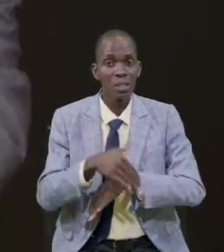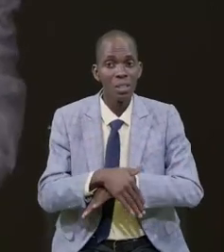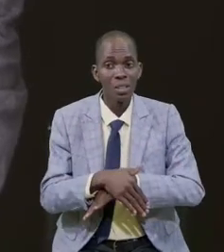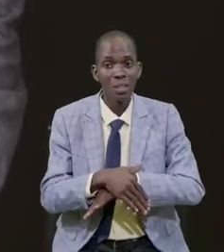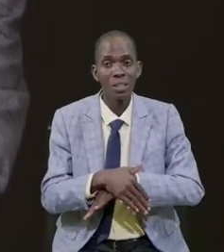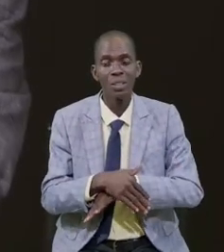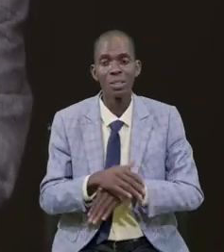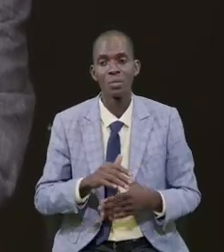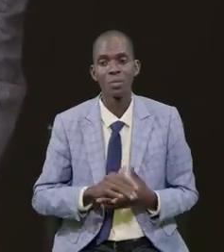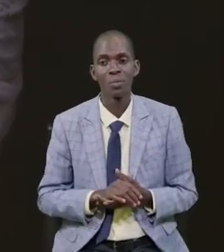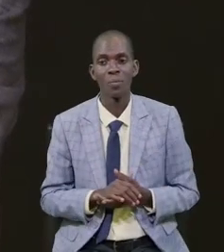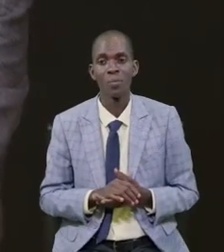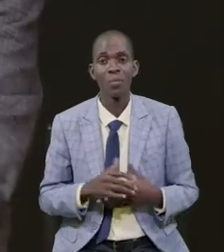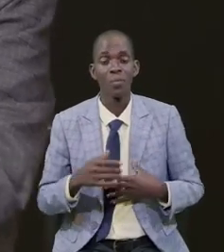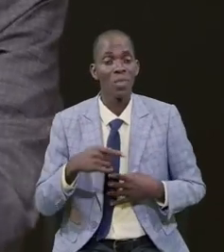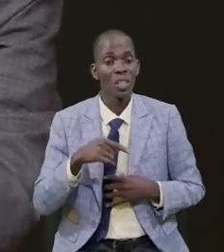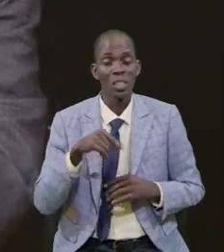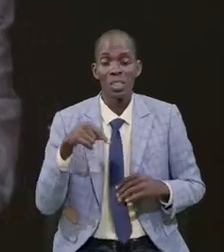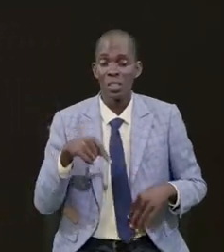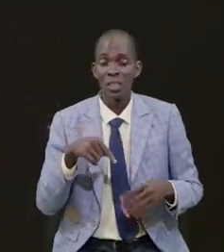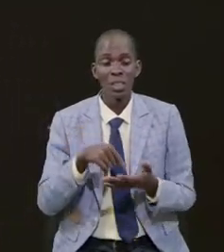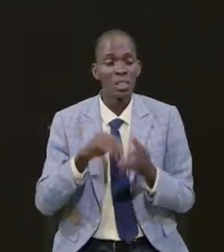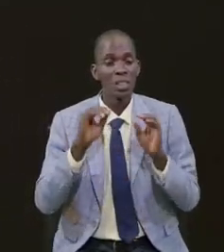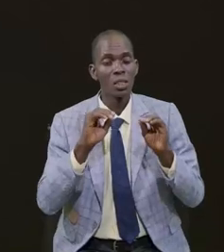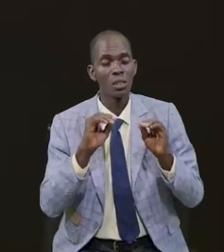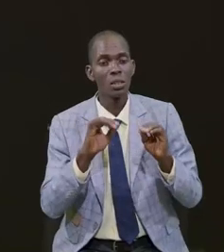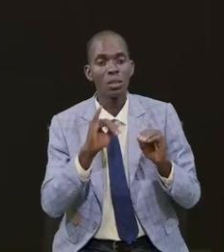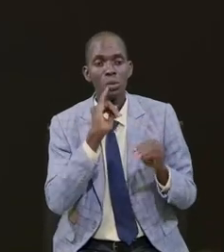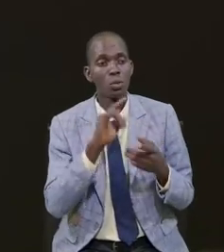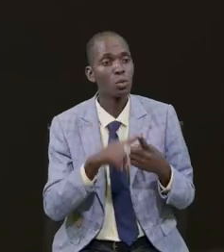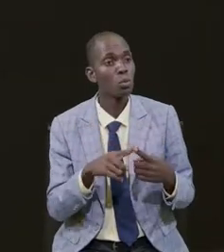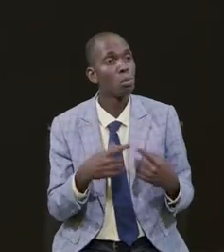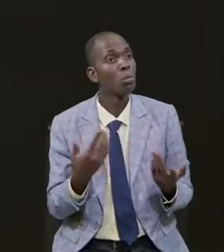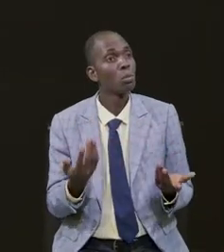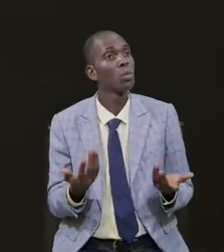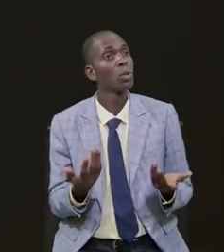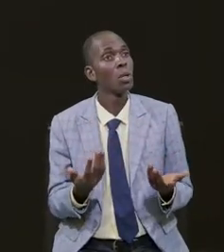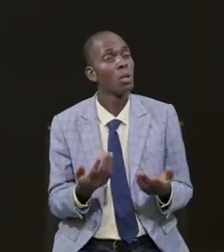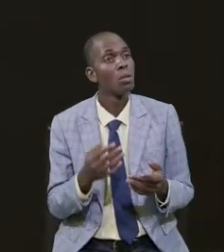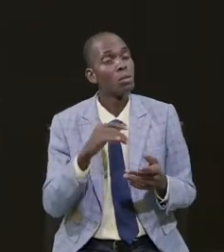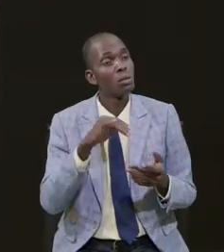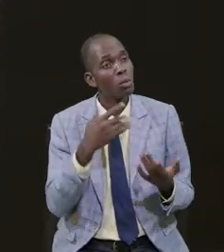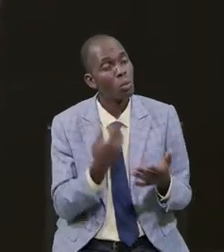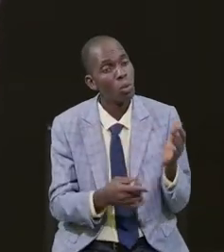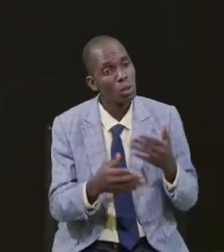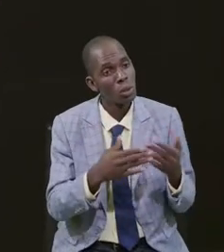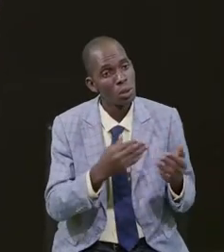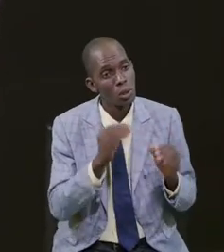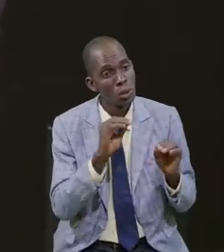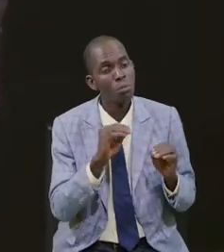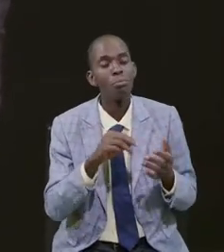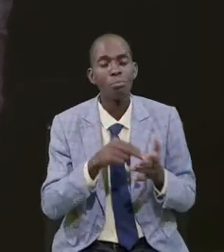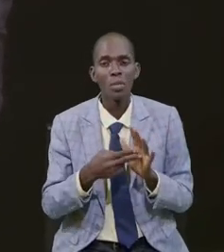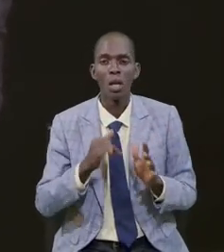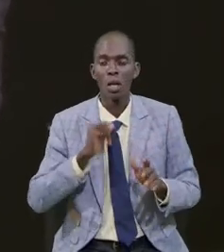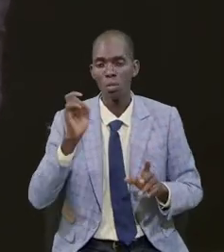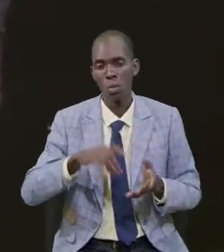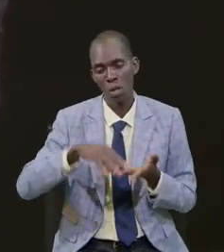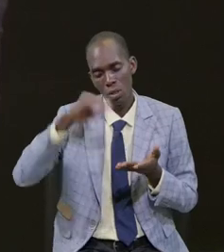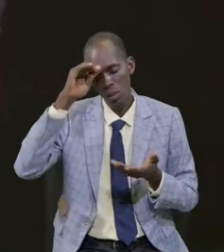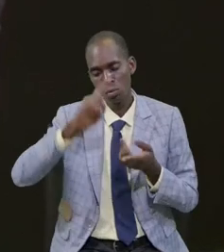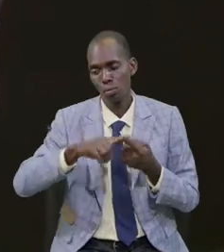soir, l'étude ne nous conduit pas à dire que d'accord, je vais me taire, je ne vais plus